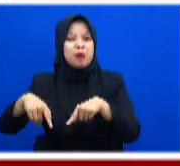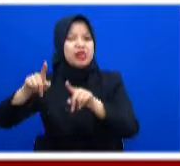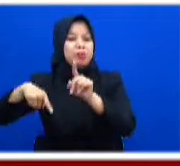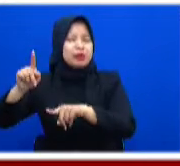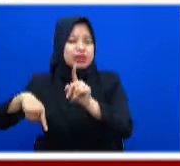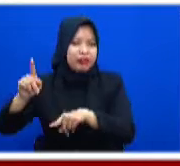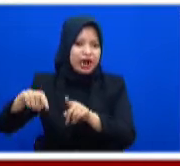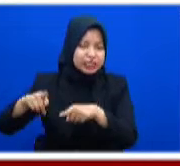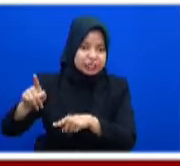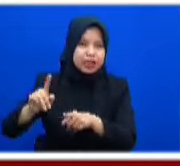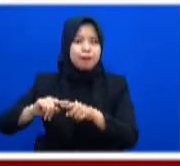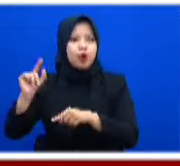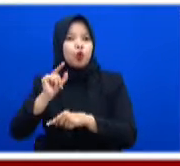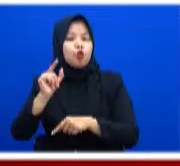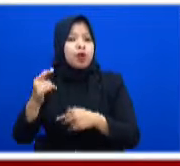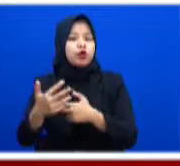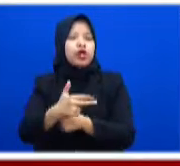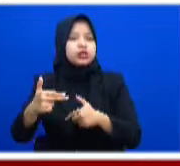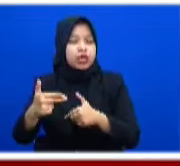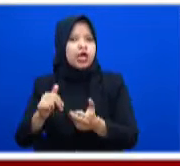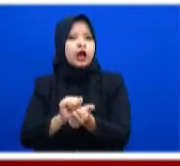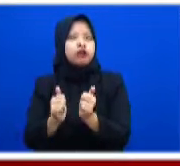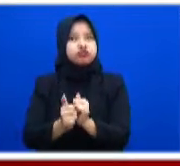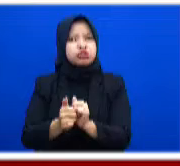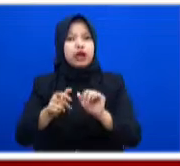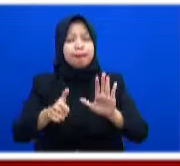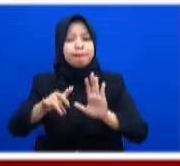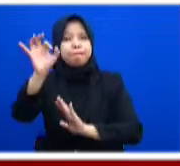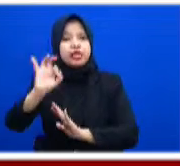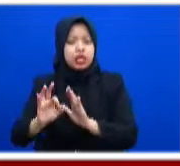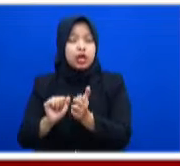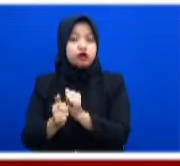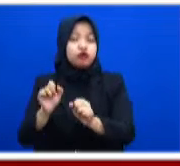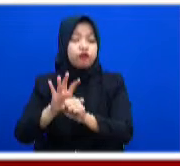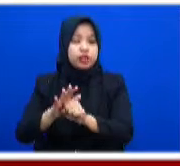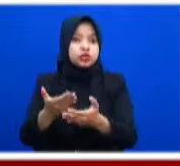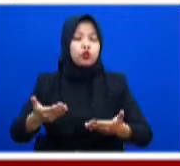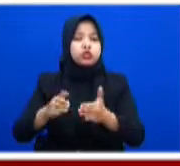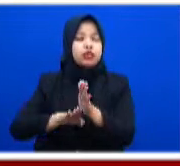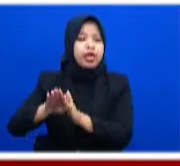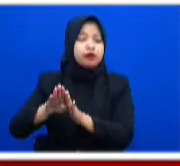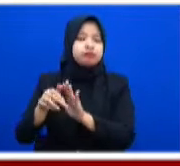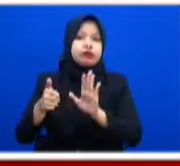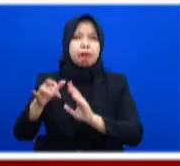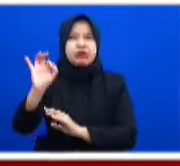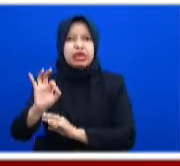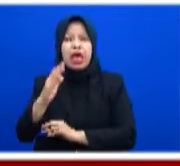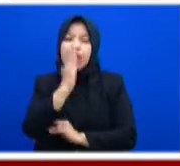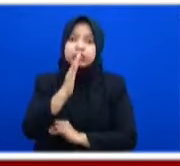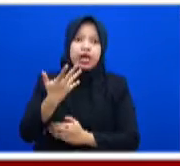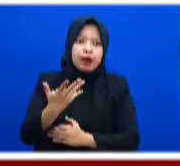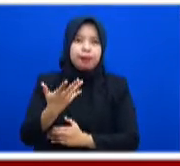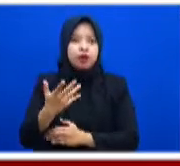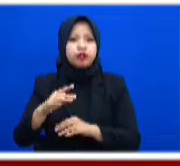secara general dan juga depresi itu sampai hampir 6% peningkatannya selama pandemi. Ya, dan alasannya macam-macam. Bisa karena kehilangan